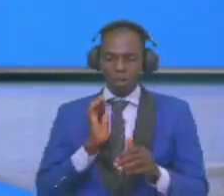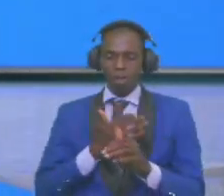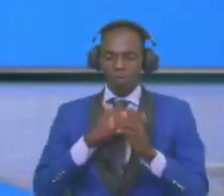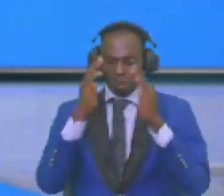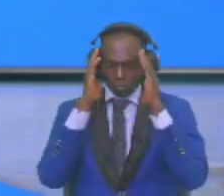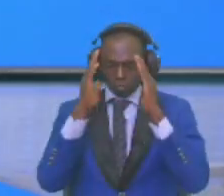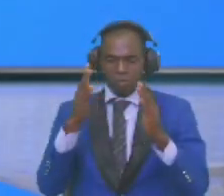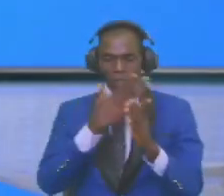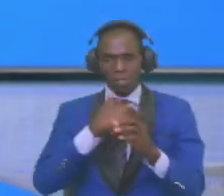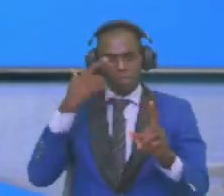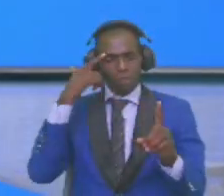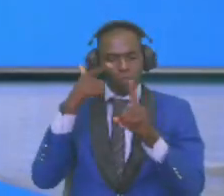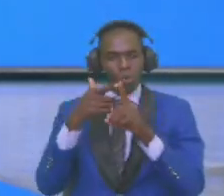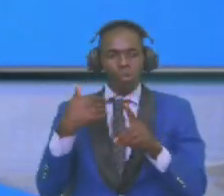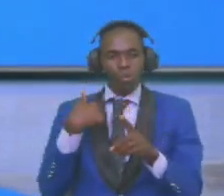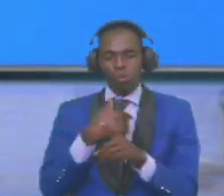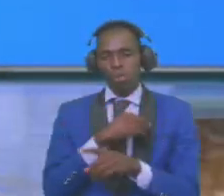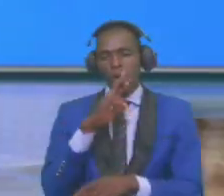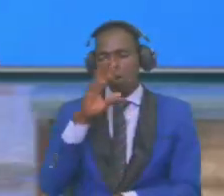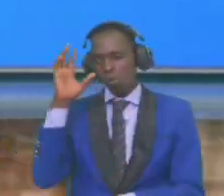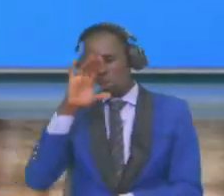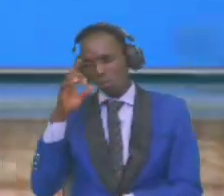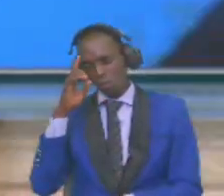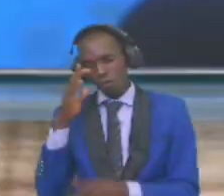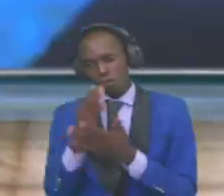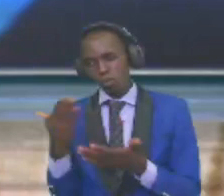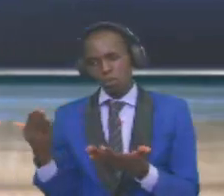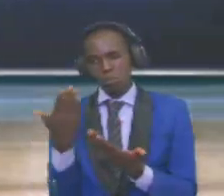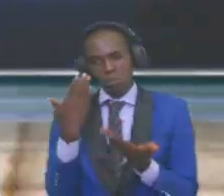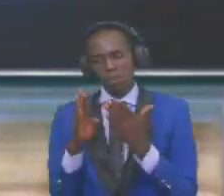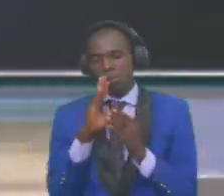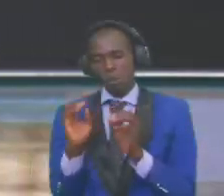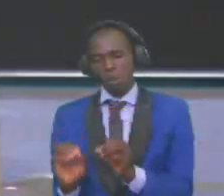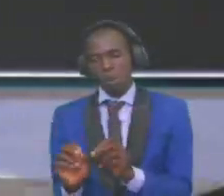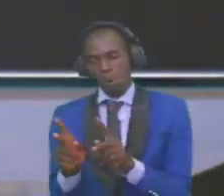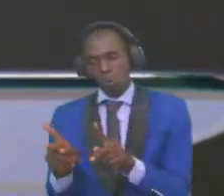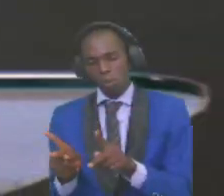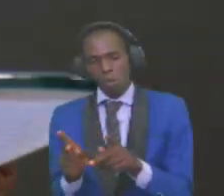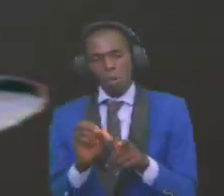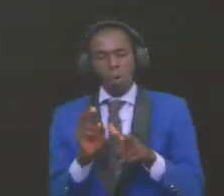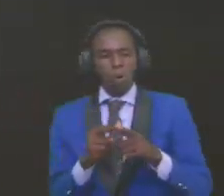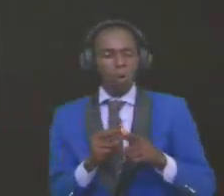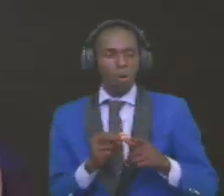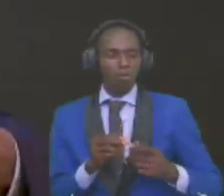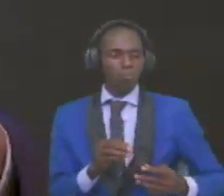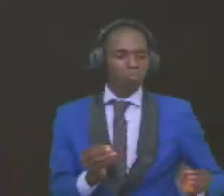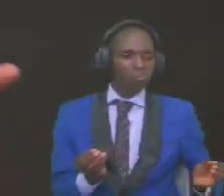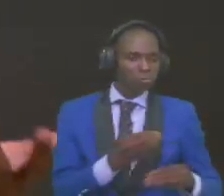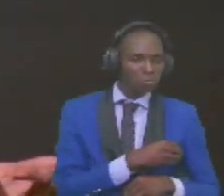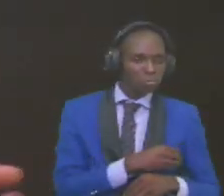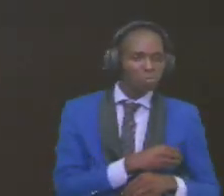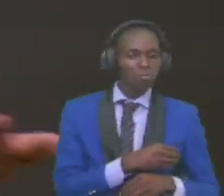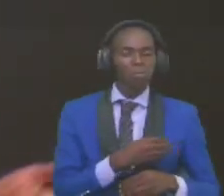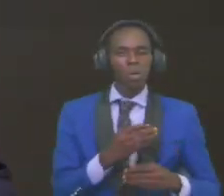fermeté notre focalisation on cherche quelque chose que ce soit rechercher des opportunités ou un chercheur la plus